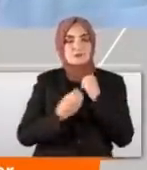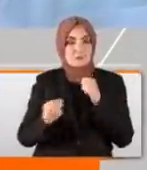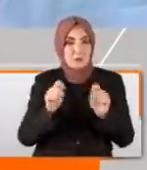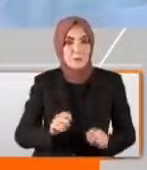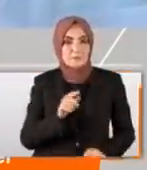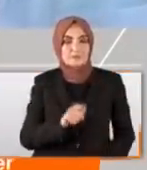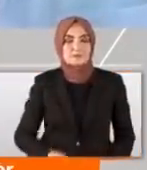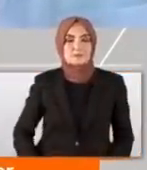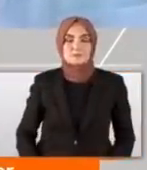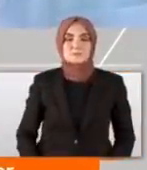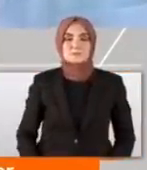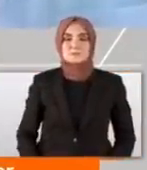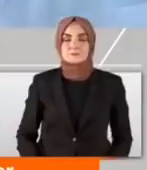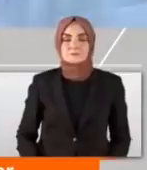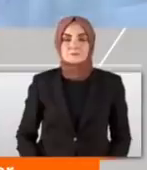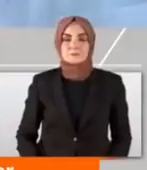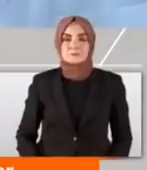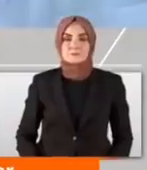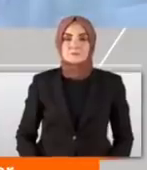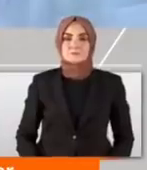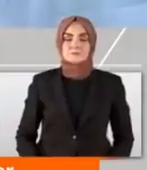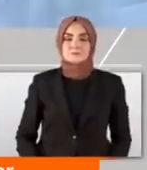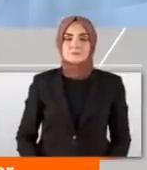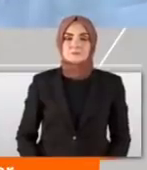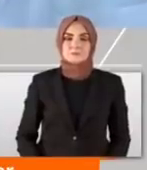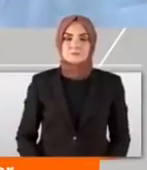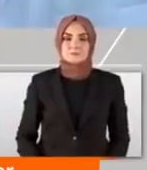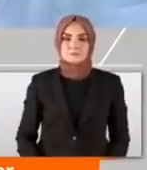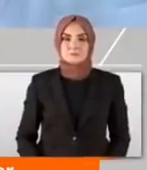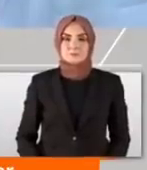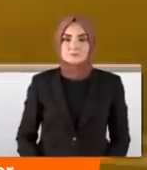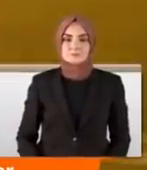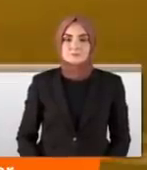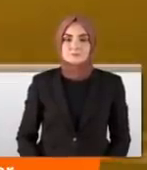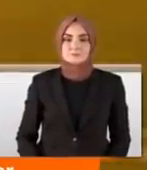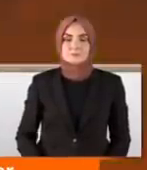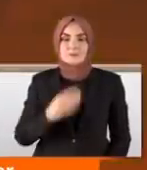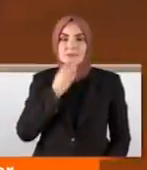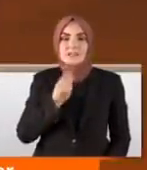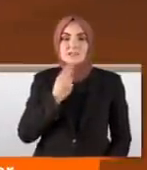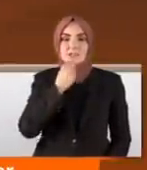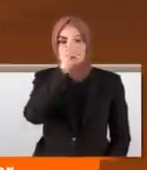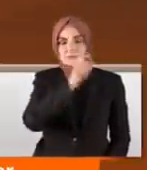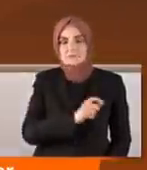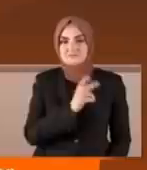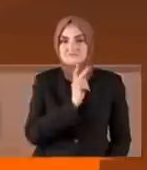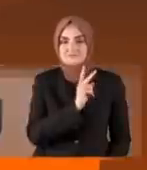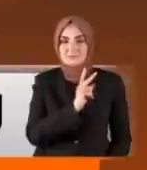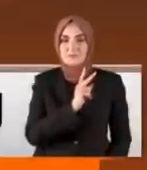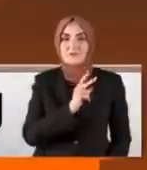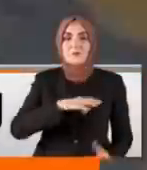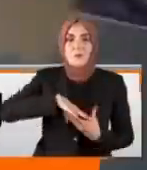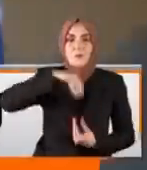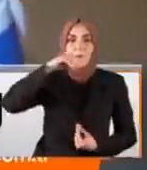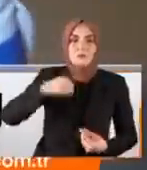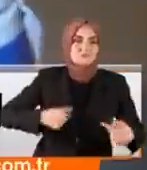ihtiyaç sahibi hastalara takılı nakledilmek üzere yola çıkarılmış oldu. Genç kızın organları ambulans uçaklarla Samsun